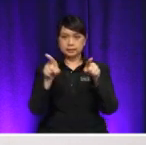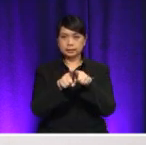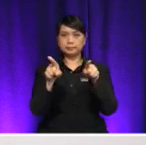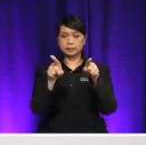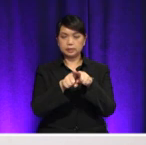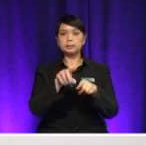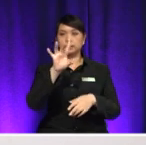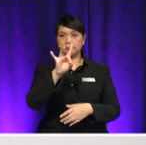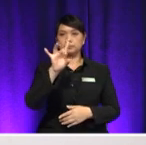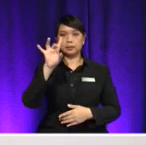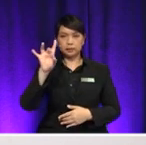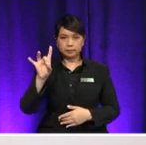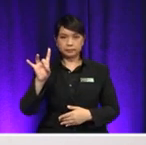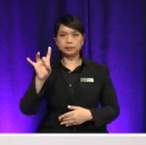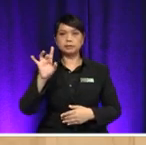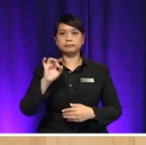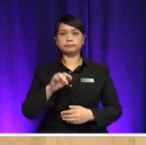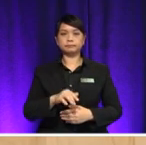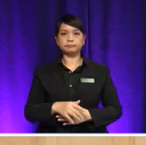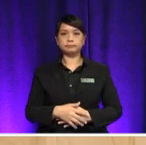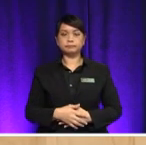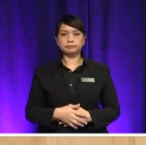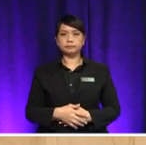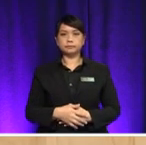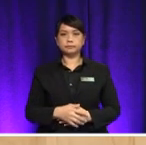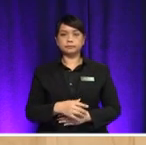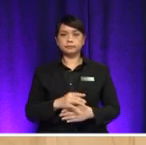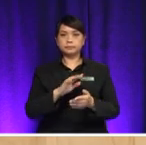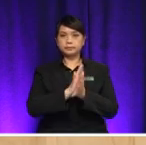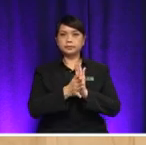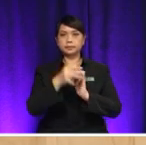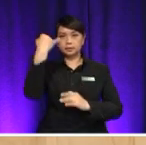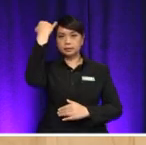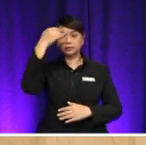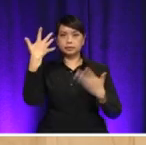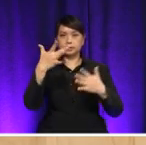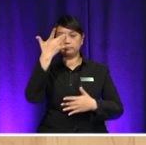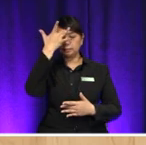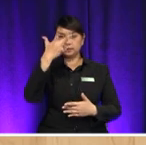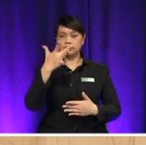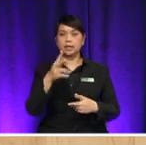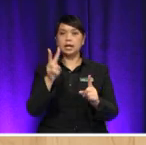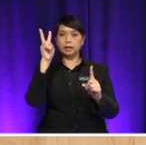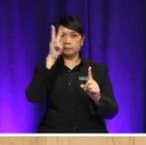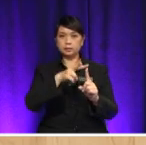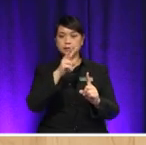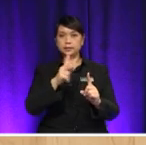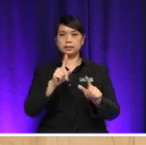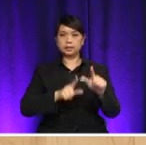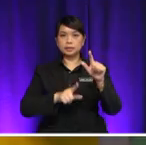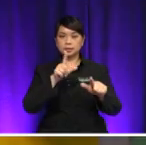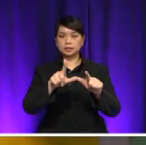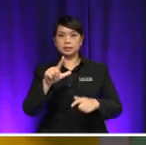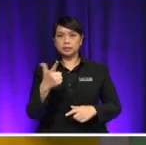88 Oke maknanya Ivan telah panda ya mengaplikasikan eee langkah alternatif